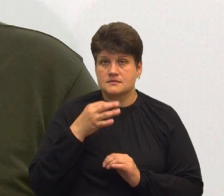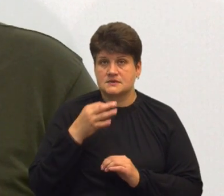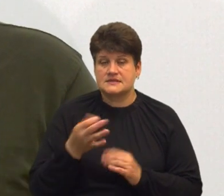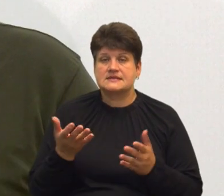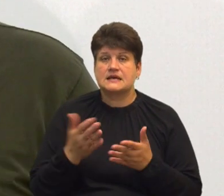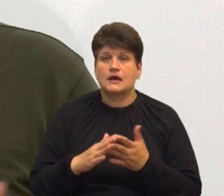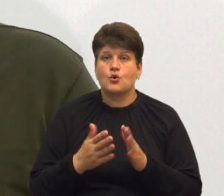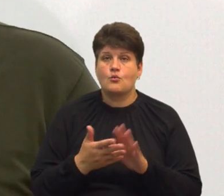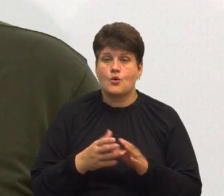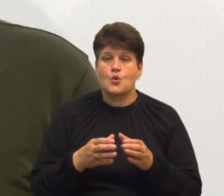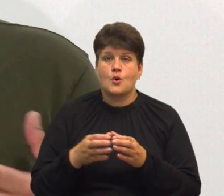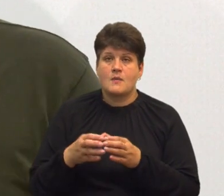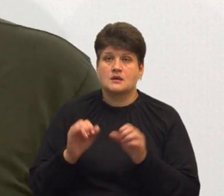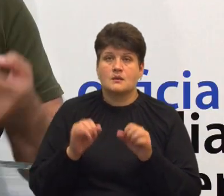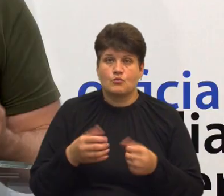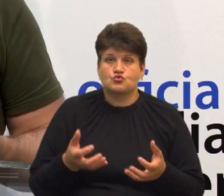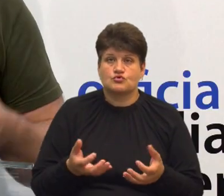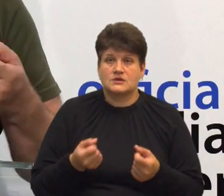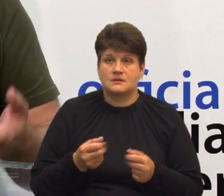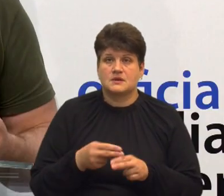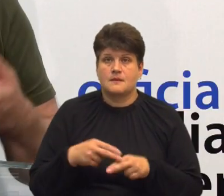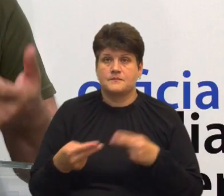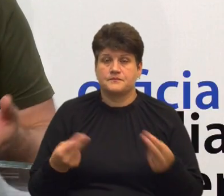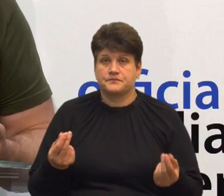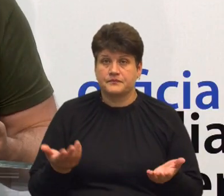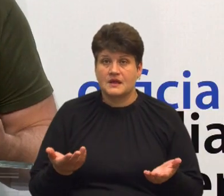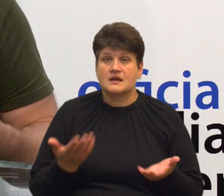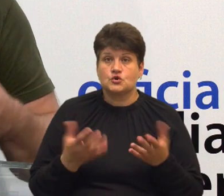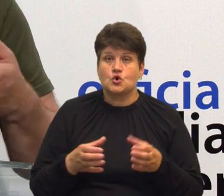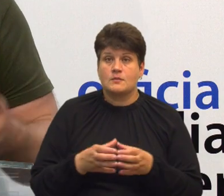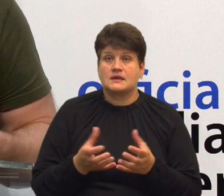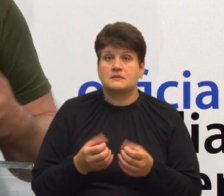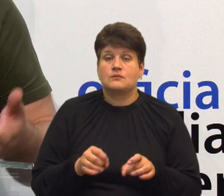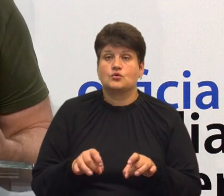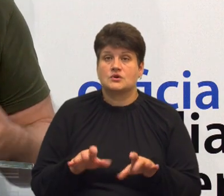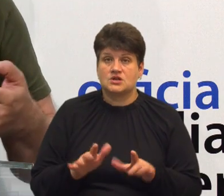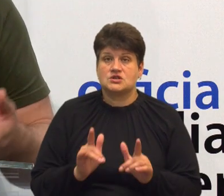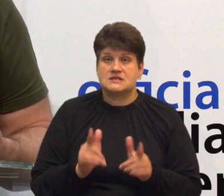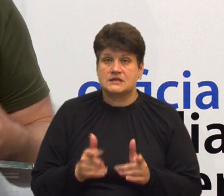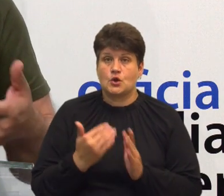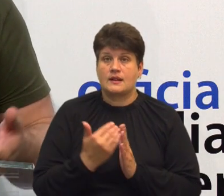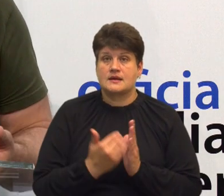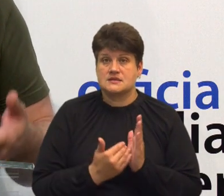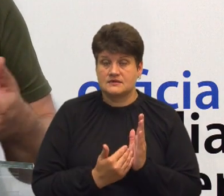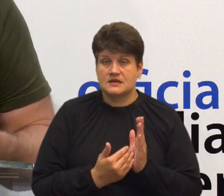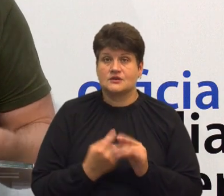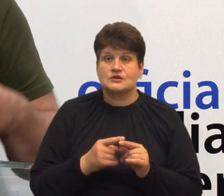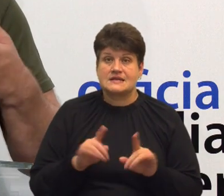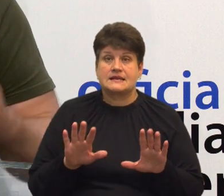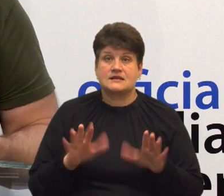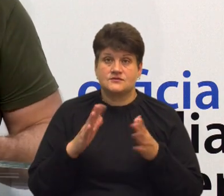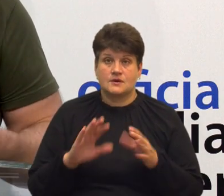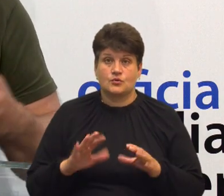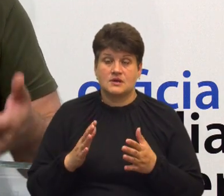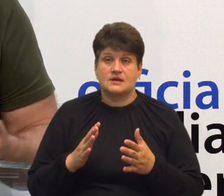яких умов громади зможуть отримати відшкодування якщо громади приймуть рішення згідно класифікації якщо це надзвичайна подія